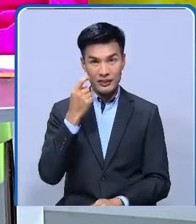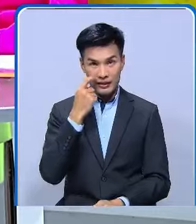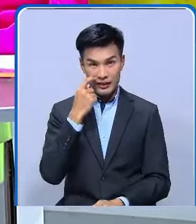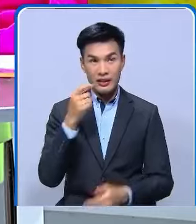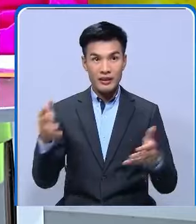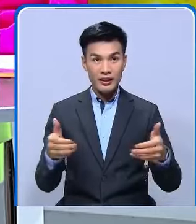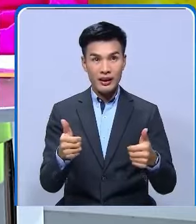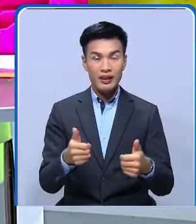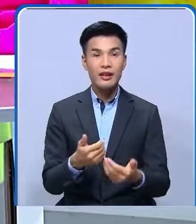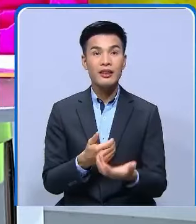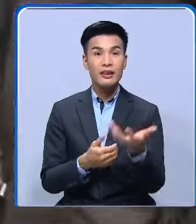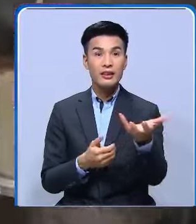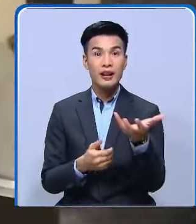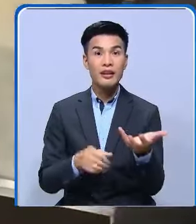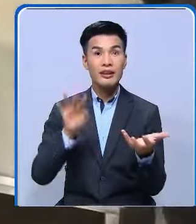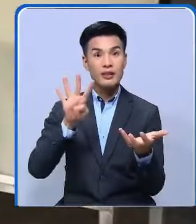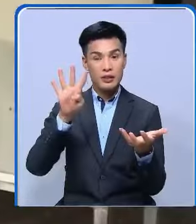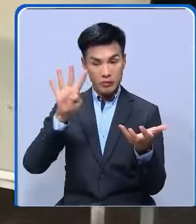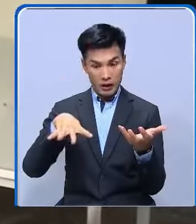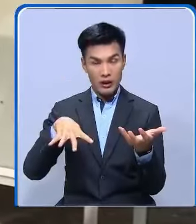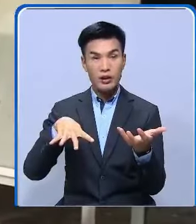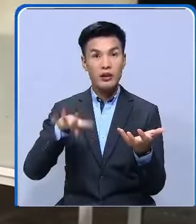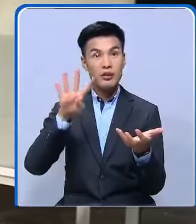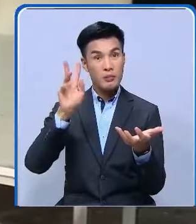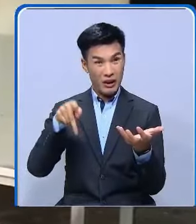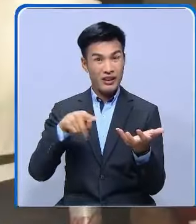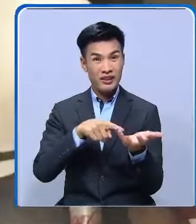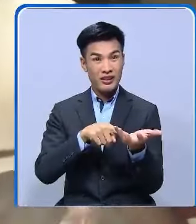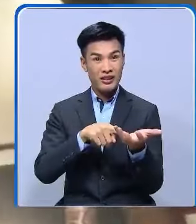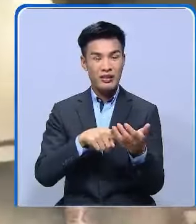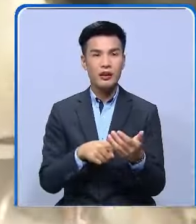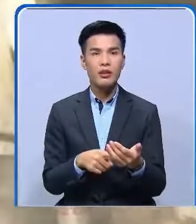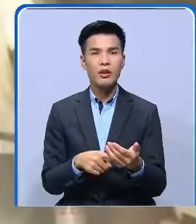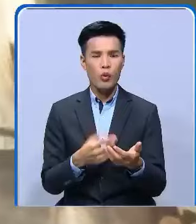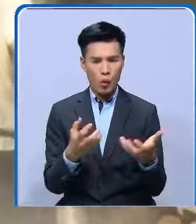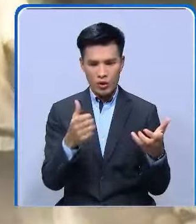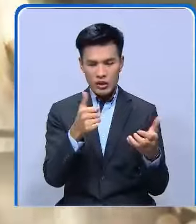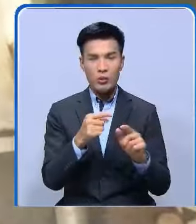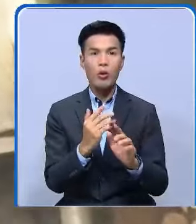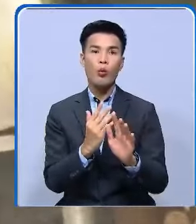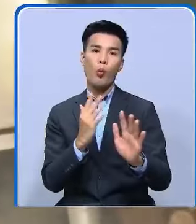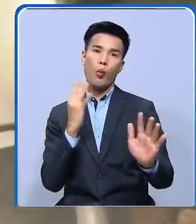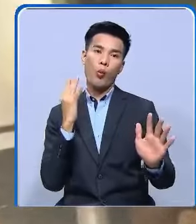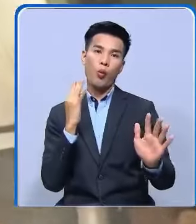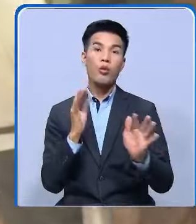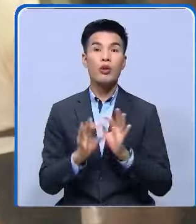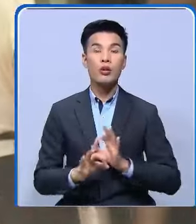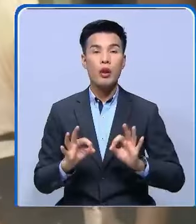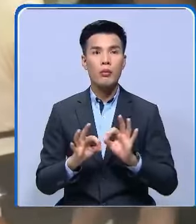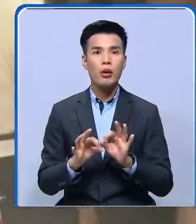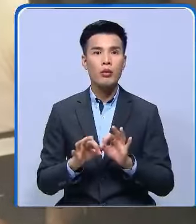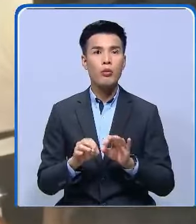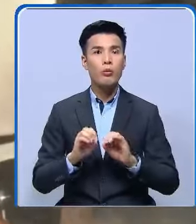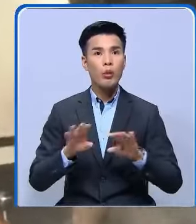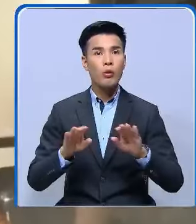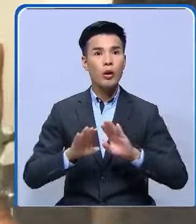านละ 4,000 เอง วัตถุดิบเขาดี แต่รอคิวนานนะ ใช่แล้วก็ที่สำคัญนะมาปล่อยข่าวว่าจะเลิก